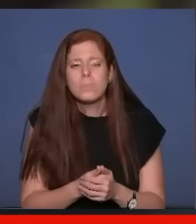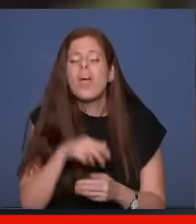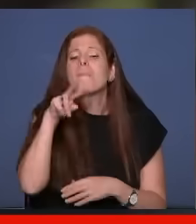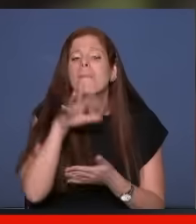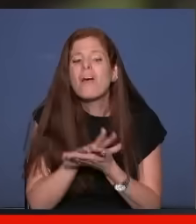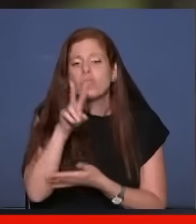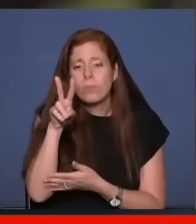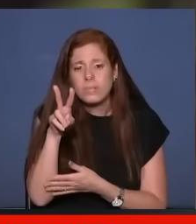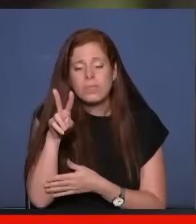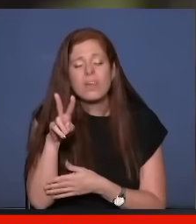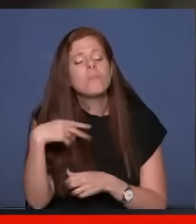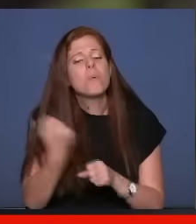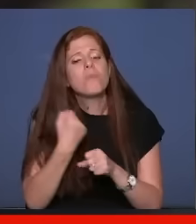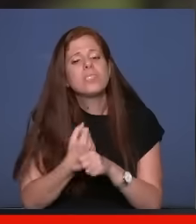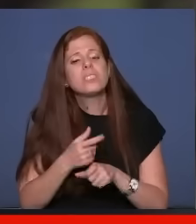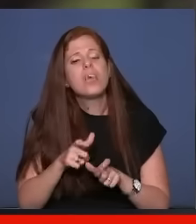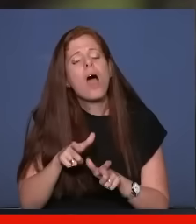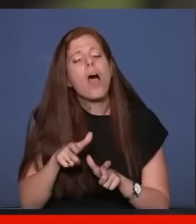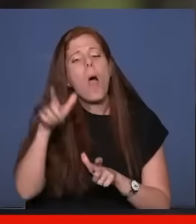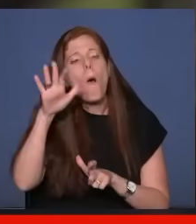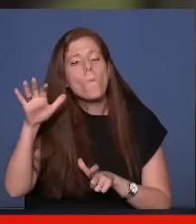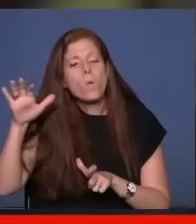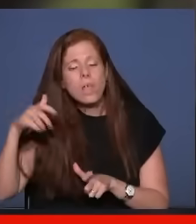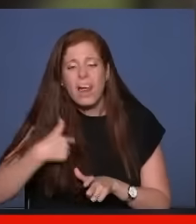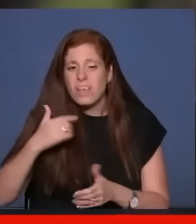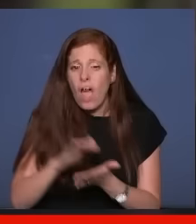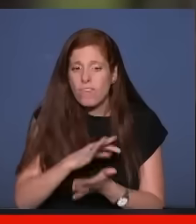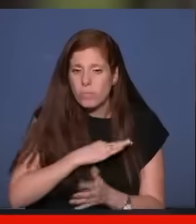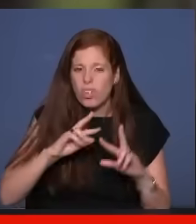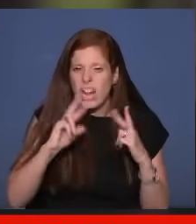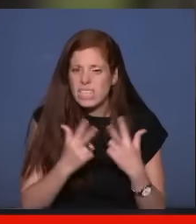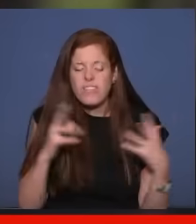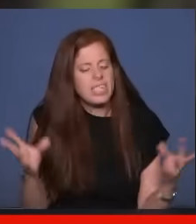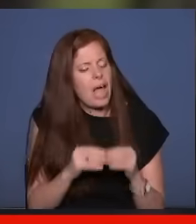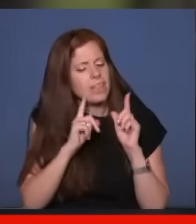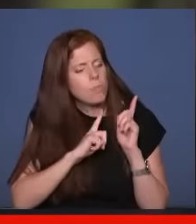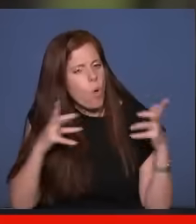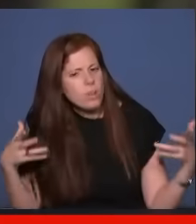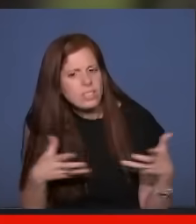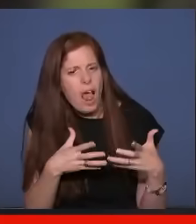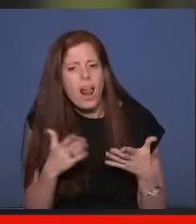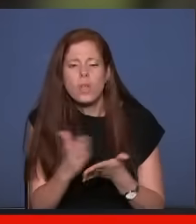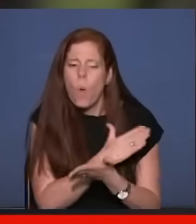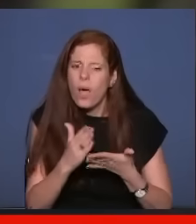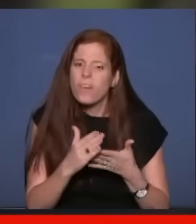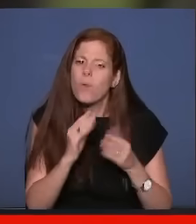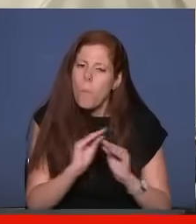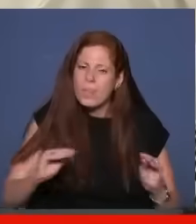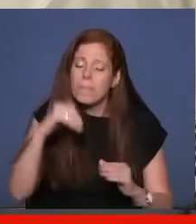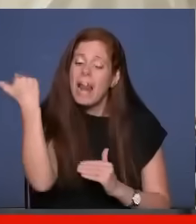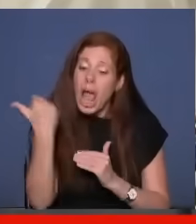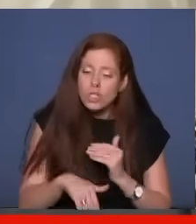ב-2012, במבצע עמוד ענן, אני וחבריי לצוות, יחד עם כל צהל, היינו ערוכים ומאומנים להשלמת המשימה הזאת